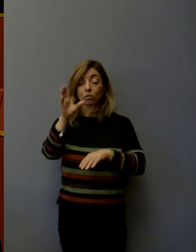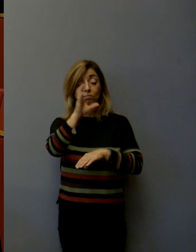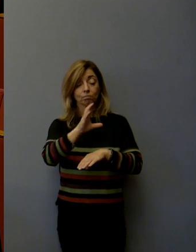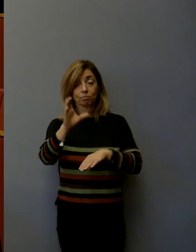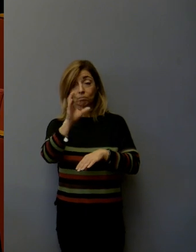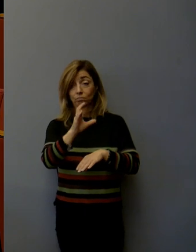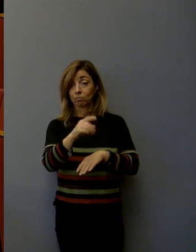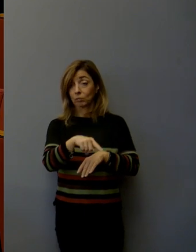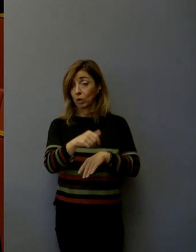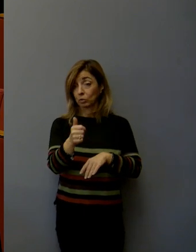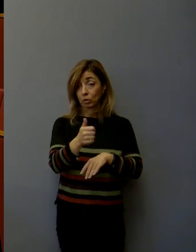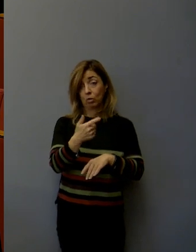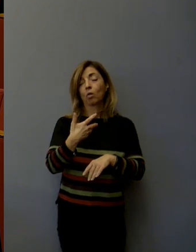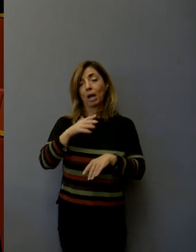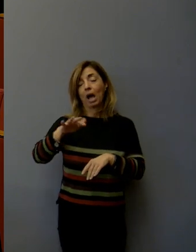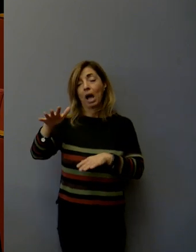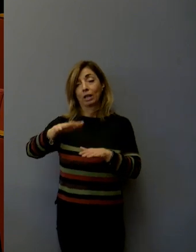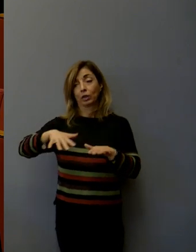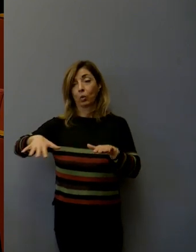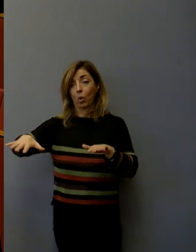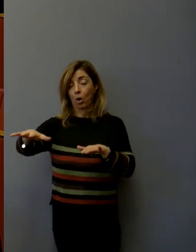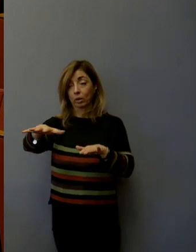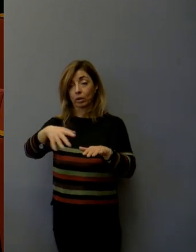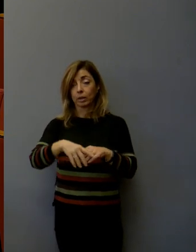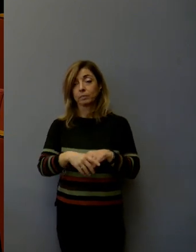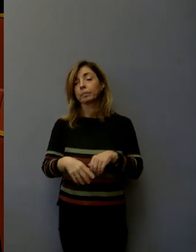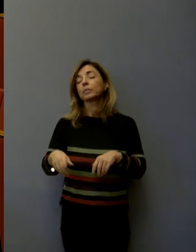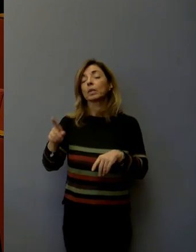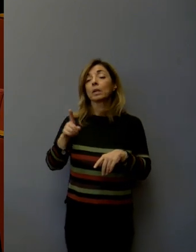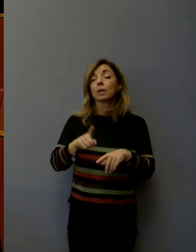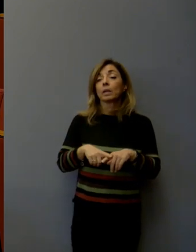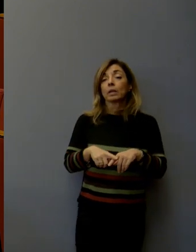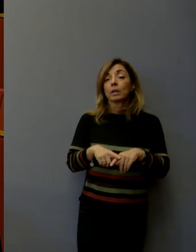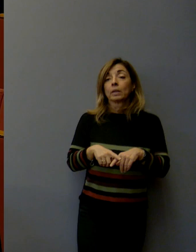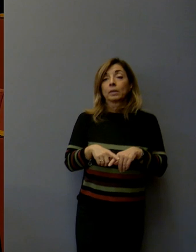di luogo ma in realtà è anche